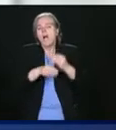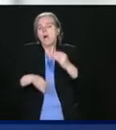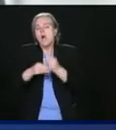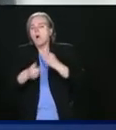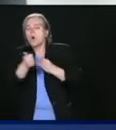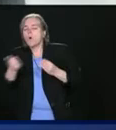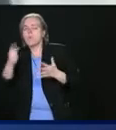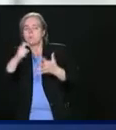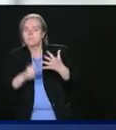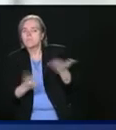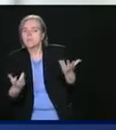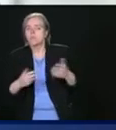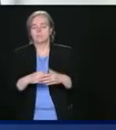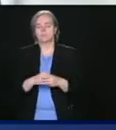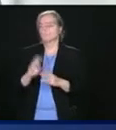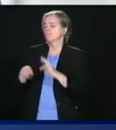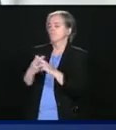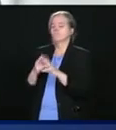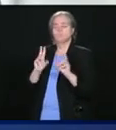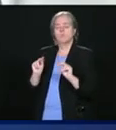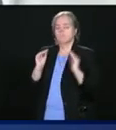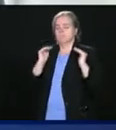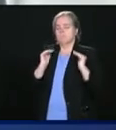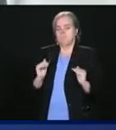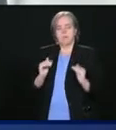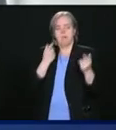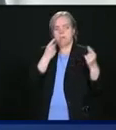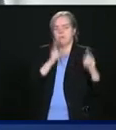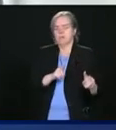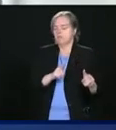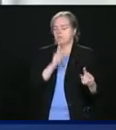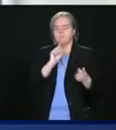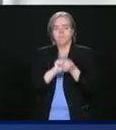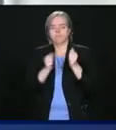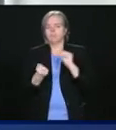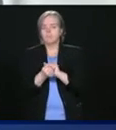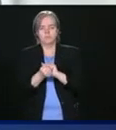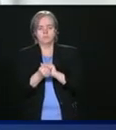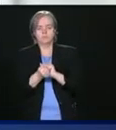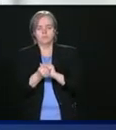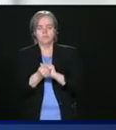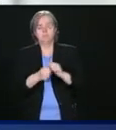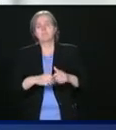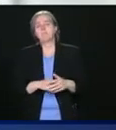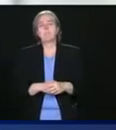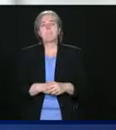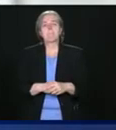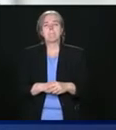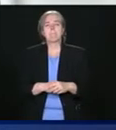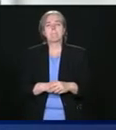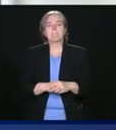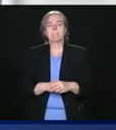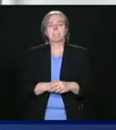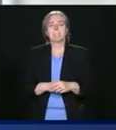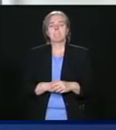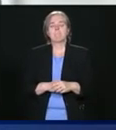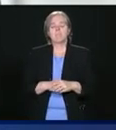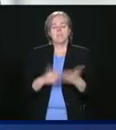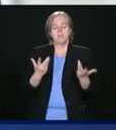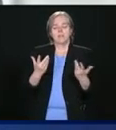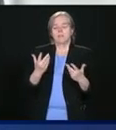Non, c'est les mêmes mécanismes. Justement, on prévoit que les